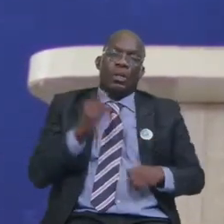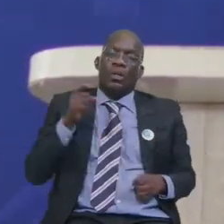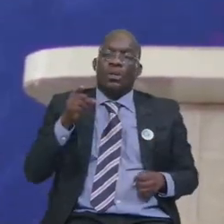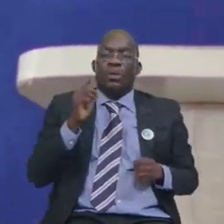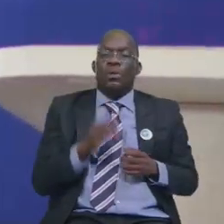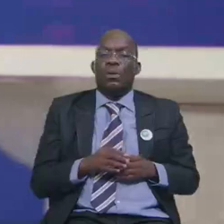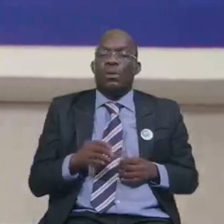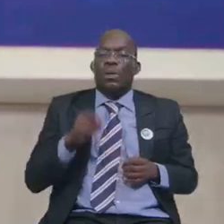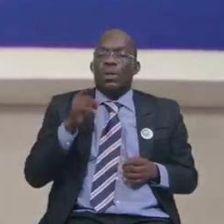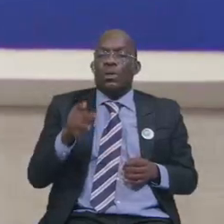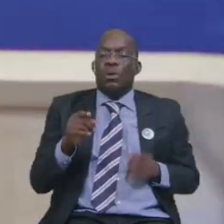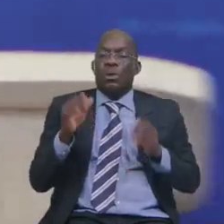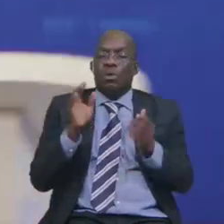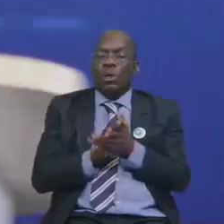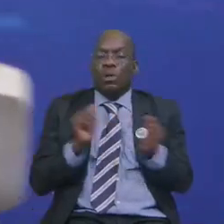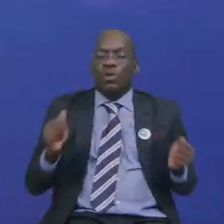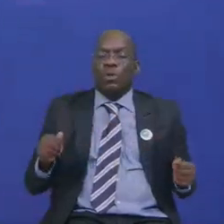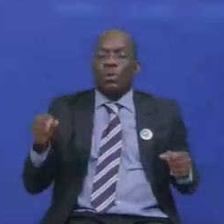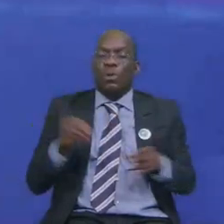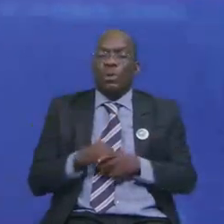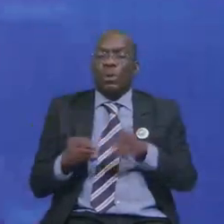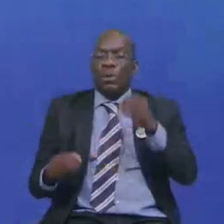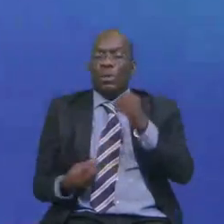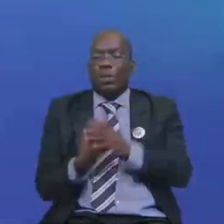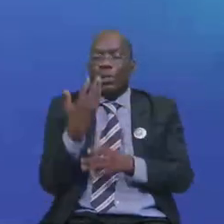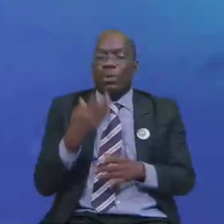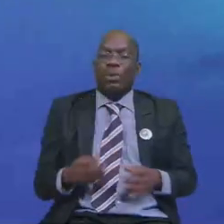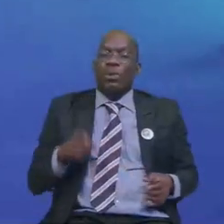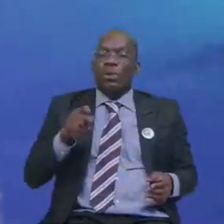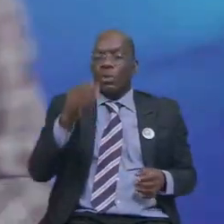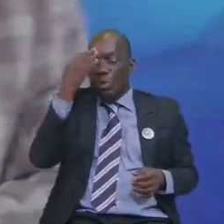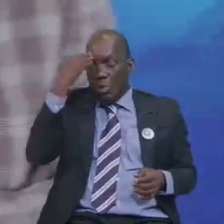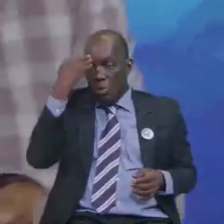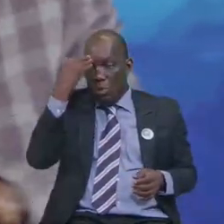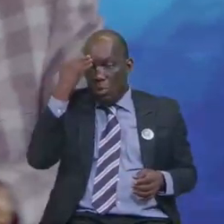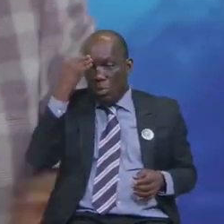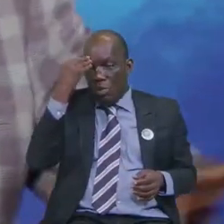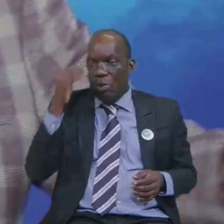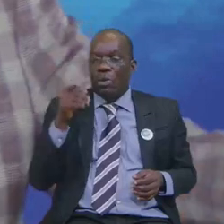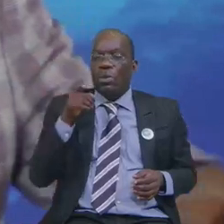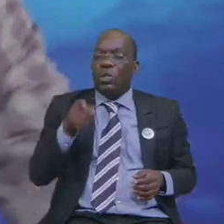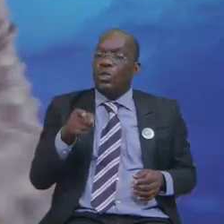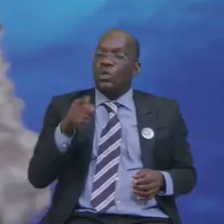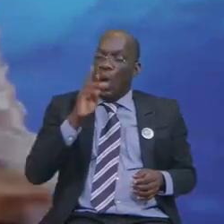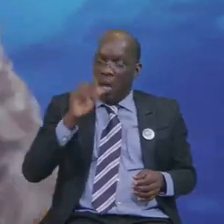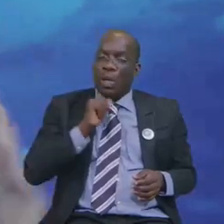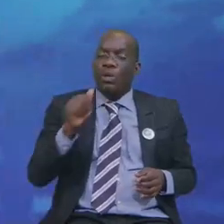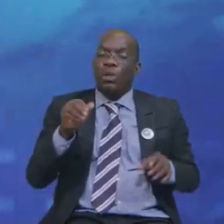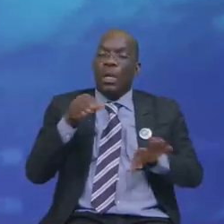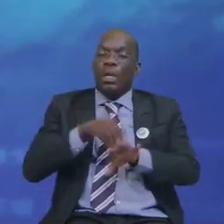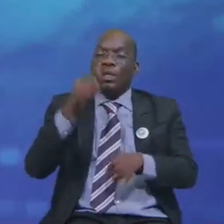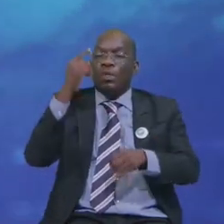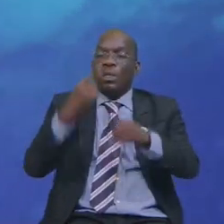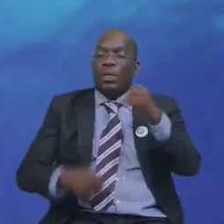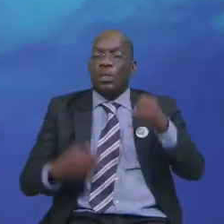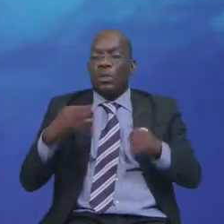tu crois à la croissance au développement tu sais que tu n'es pas encore la fin de l'appel